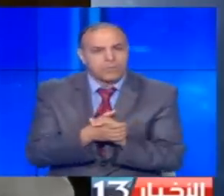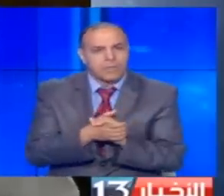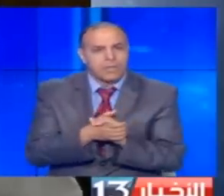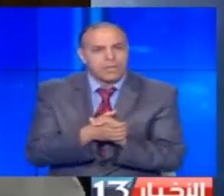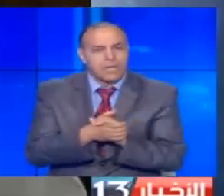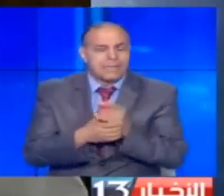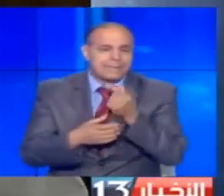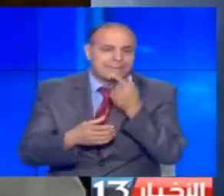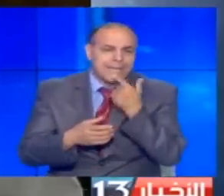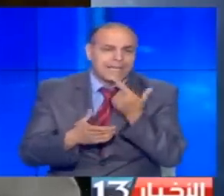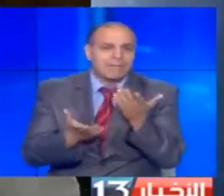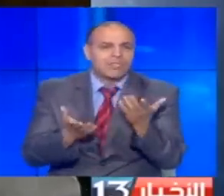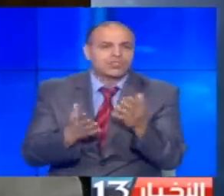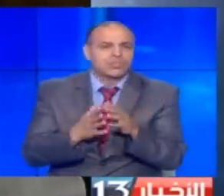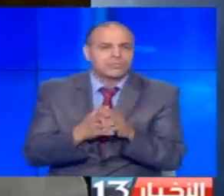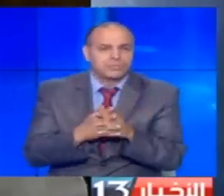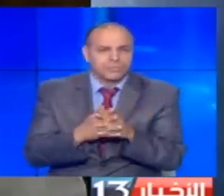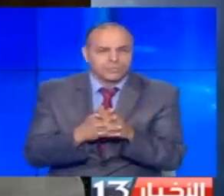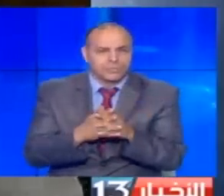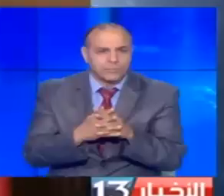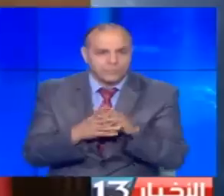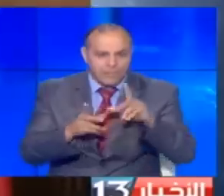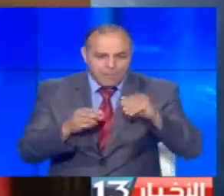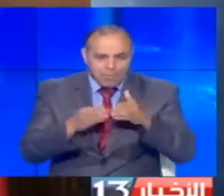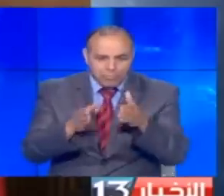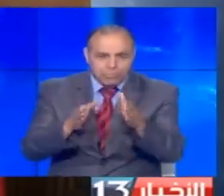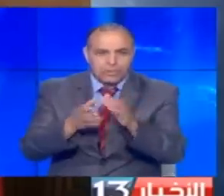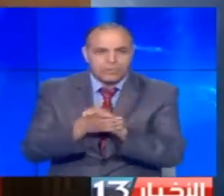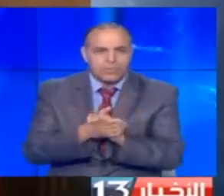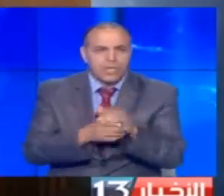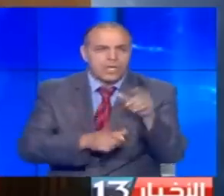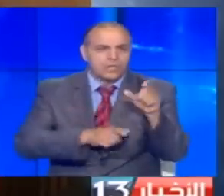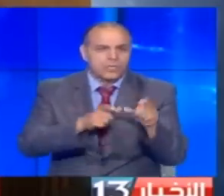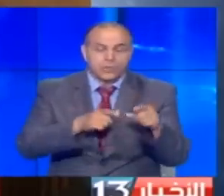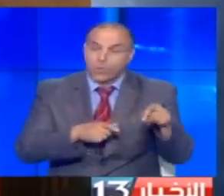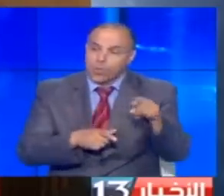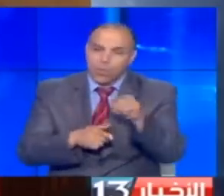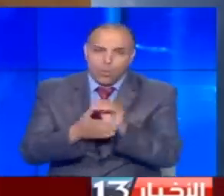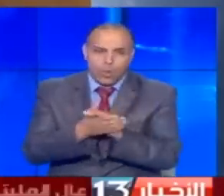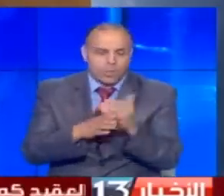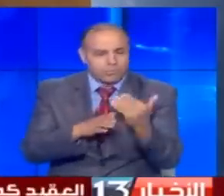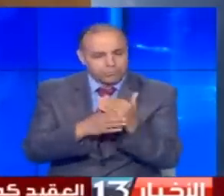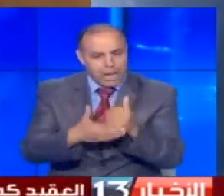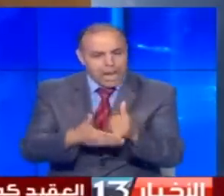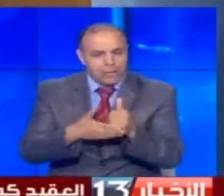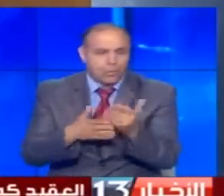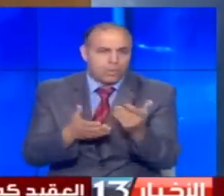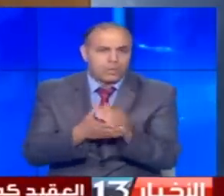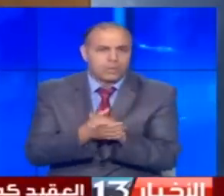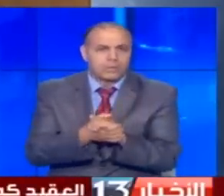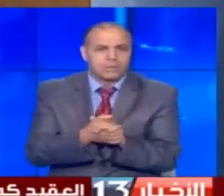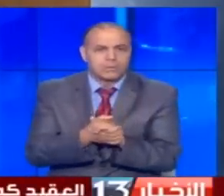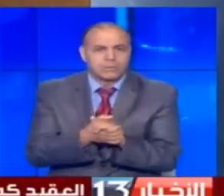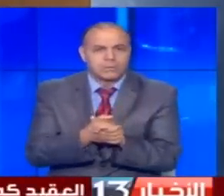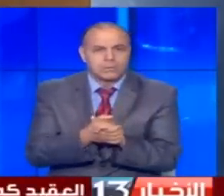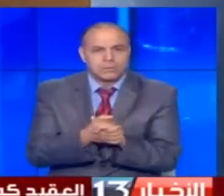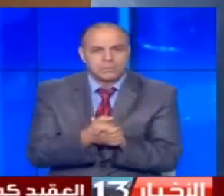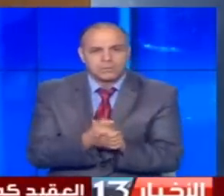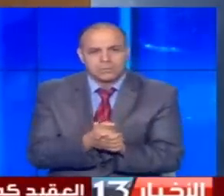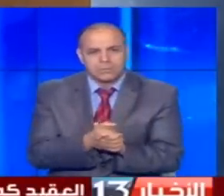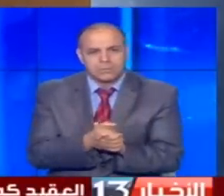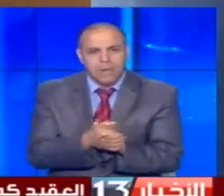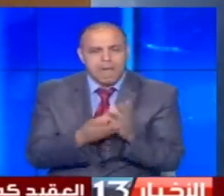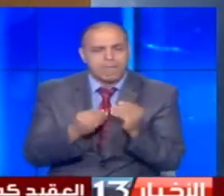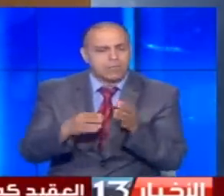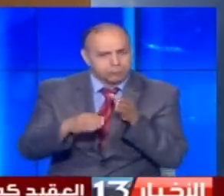مسائل عمليه انسياب ال ال الماديه والبشريه للتدخلات حيث وقمنا ب اه هذه